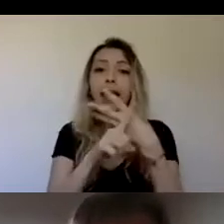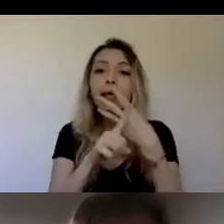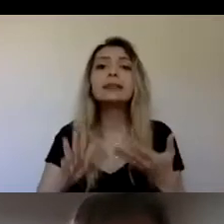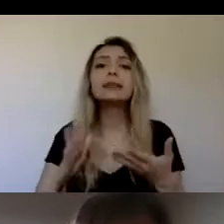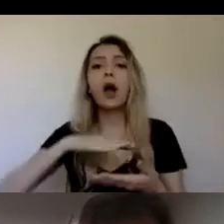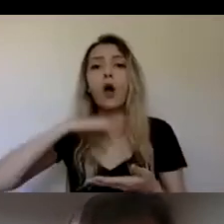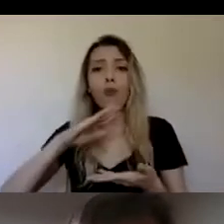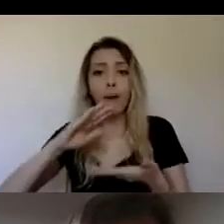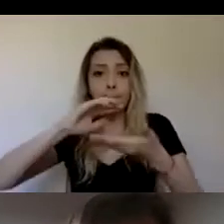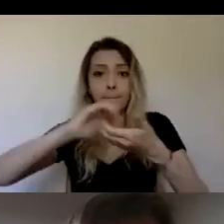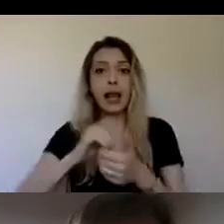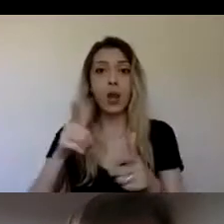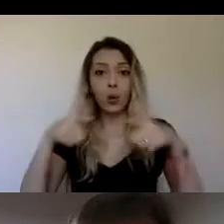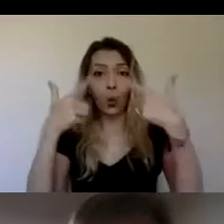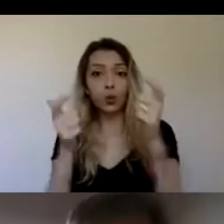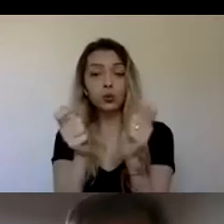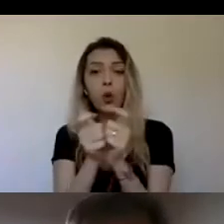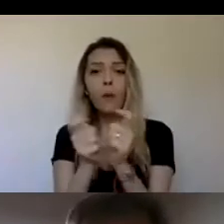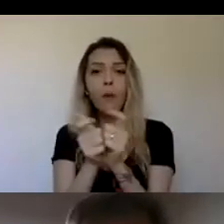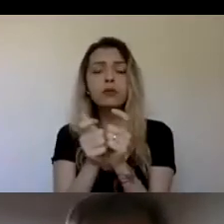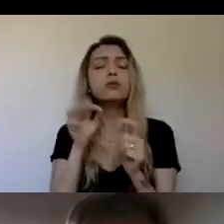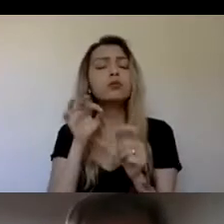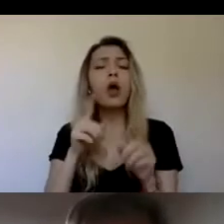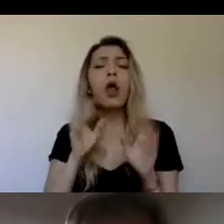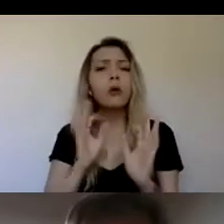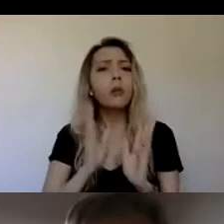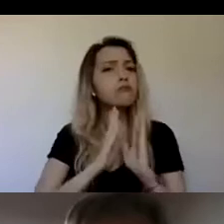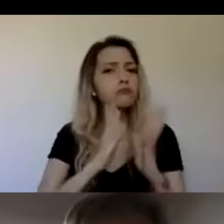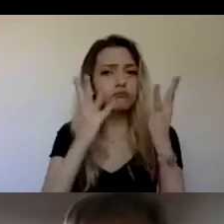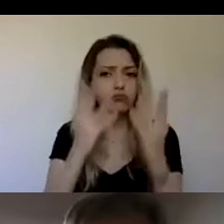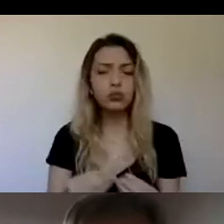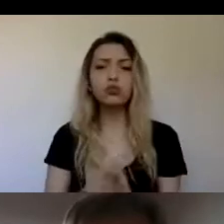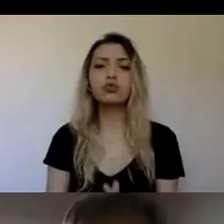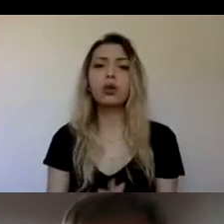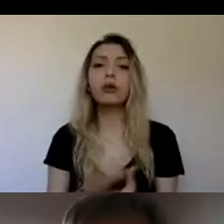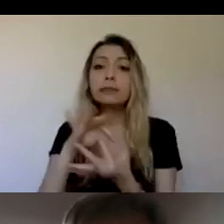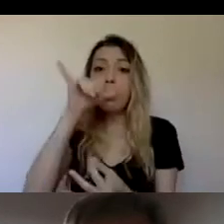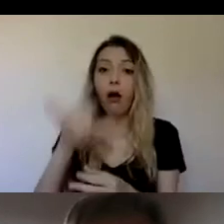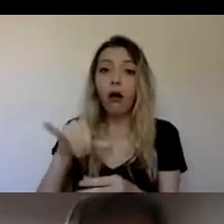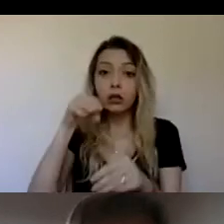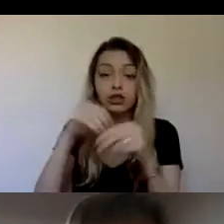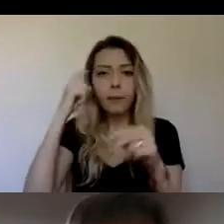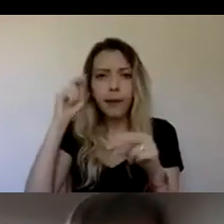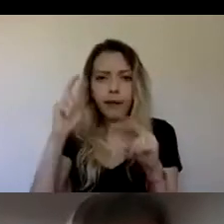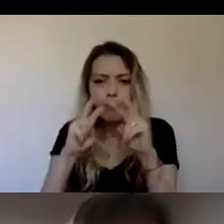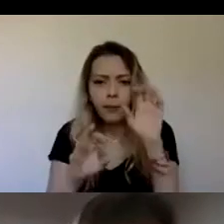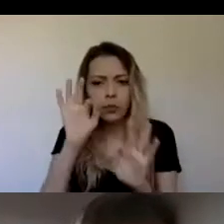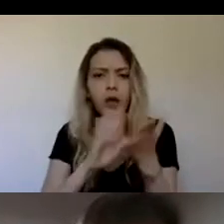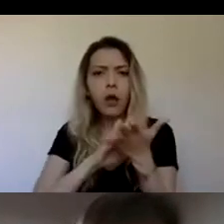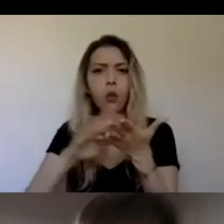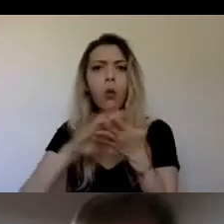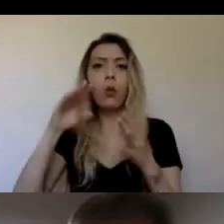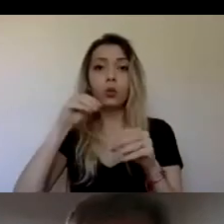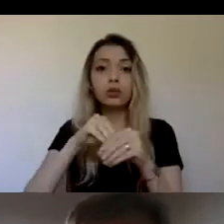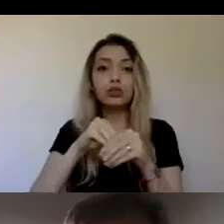tüm etkinlikleri devam edecek önümüzdeki günlerde de. Aynı zamanda insan hakları izlemesi yapmak isteyen sivil toplum kuruluşlarına